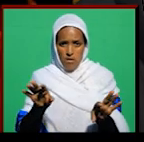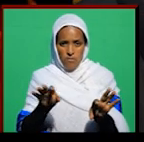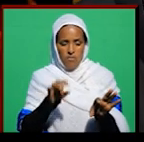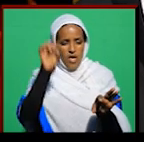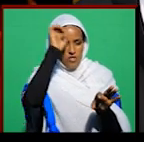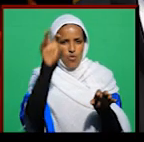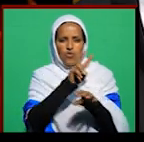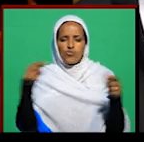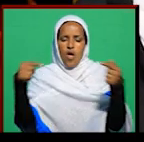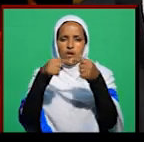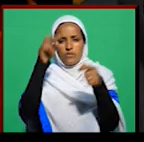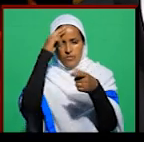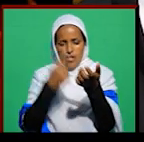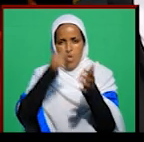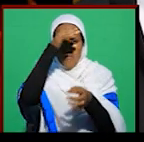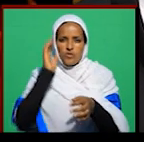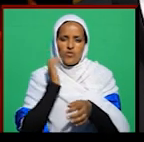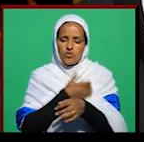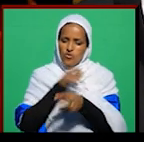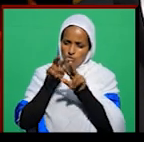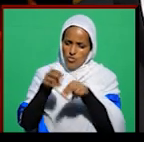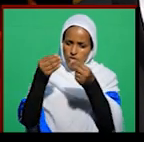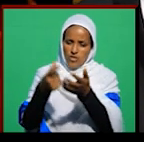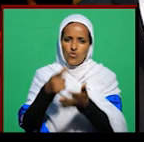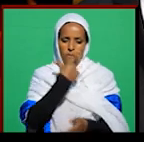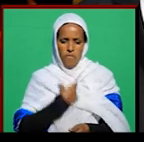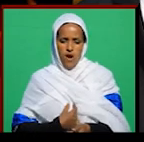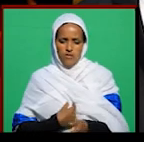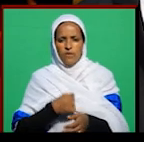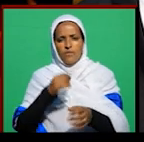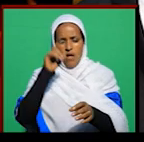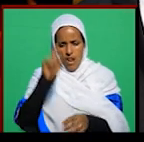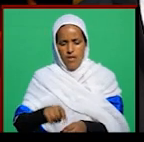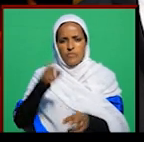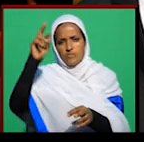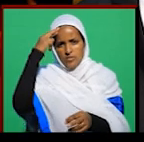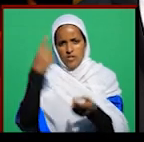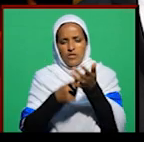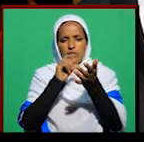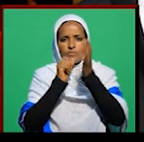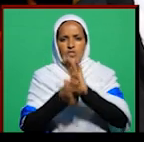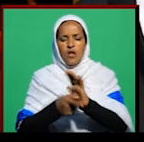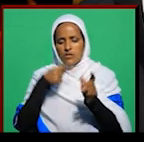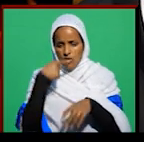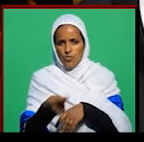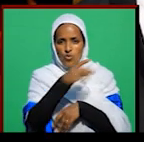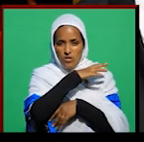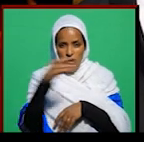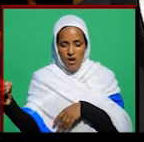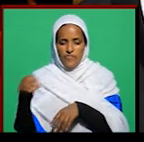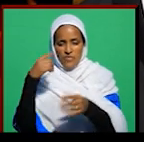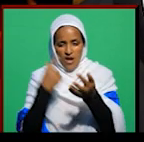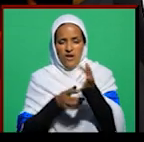በጎች ናቸው። አያገናኛቸውም። ለዚህም ነው አባቶቻችን ትኩረት ሰጥተው ማተብን የሚናገሩለት ያም ጭምር ስላለ ነው። ምሳሌ ተነግሮለታል